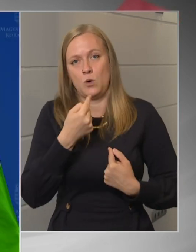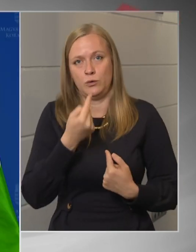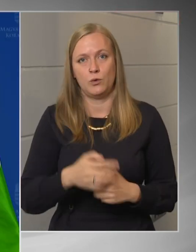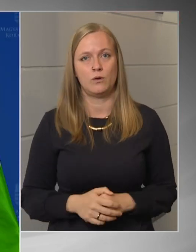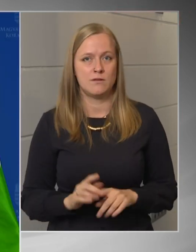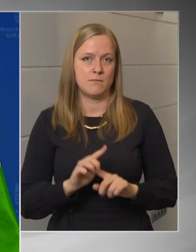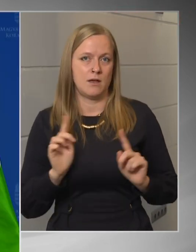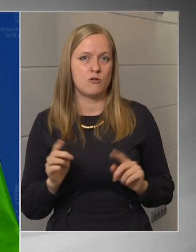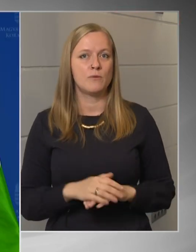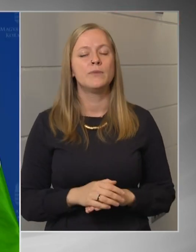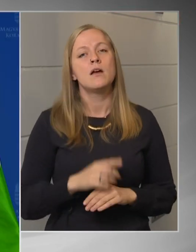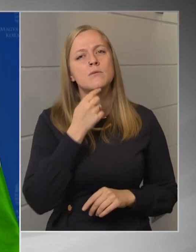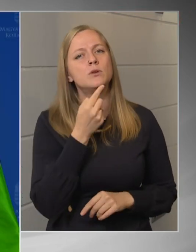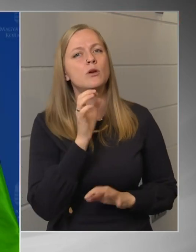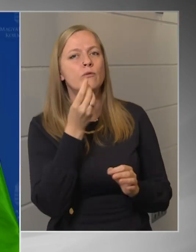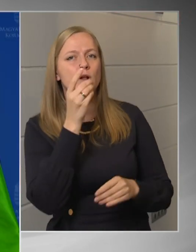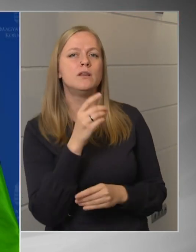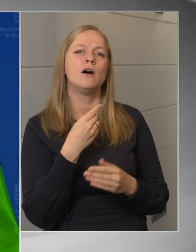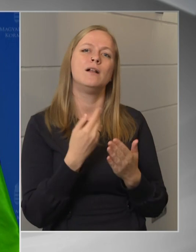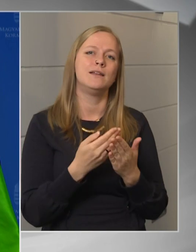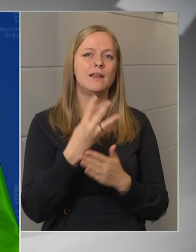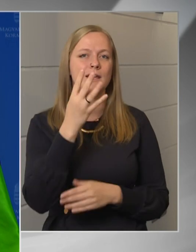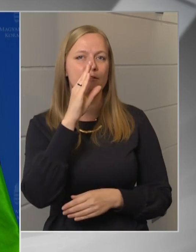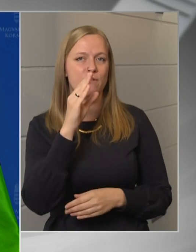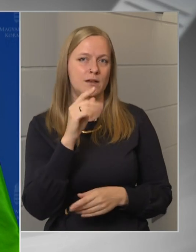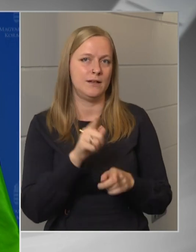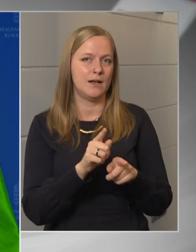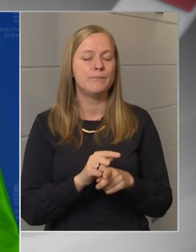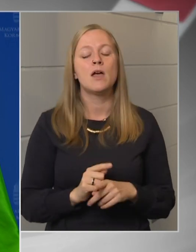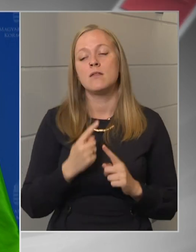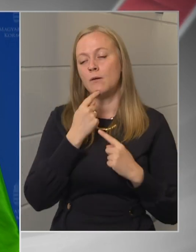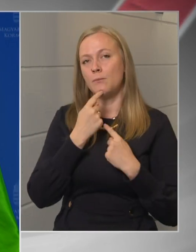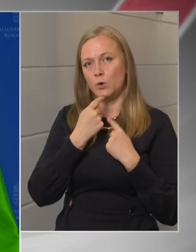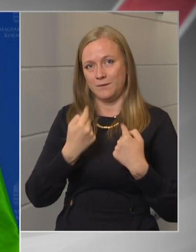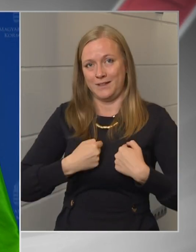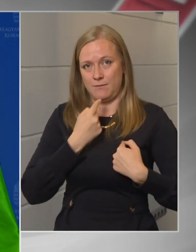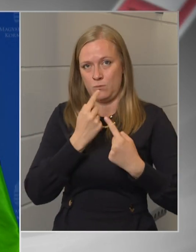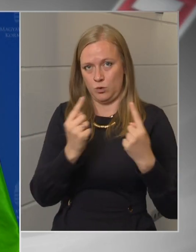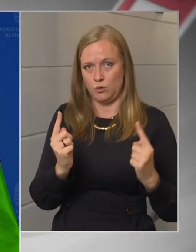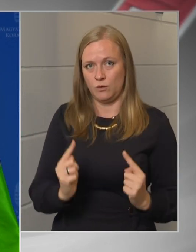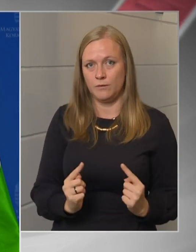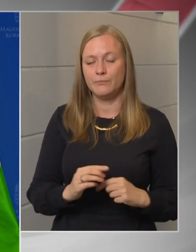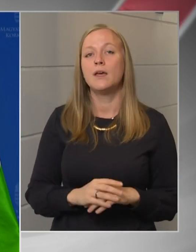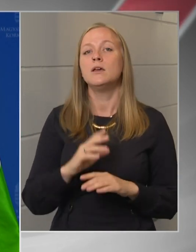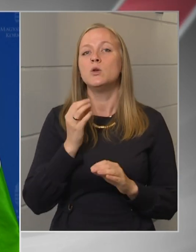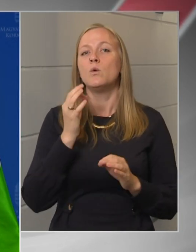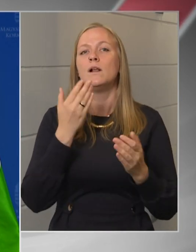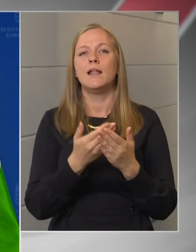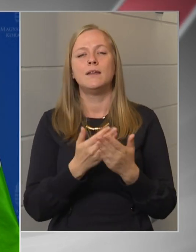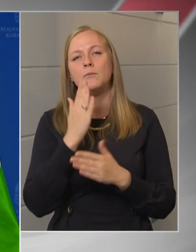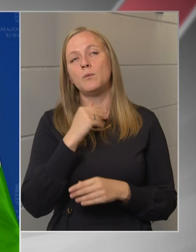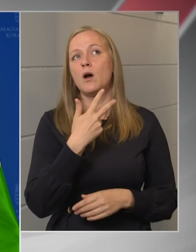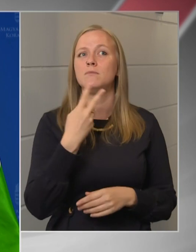Az mondta, hogy jó lenne, ha lenne 40 hozzá hasonló. Ha abban, amit én mondok, az a mondat pontosan úgy szólt, hogy jó lenne, hogyha lenne